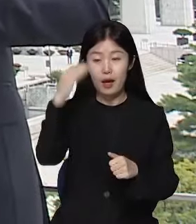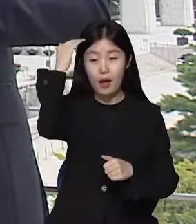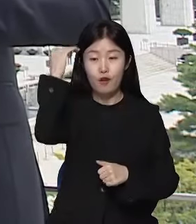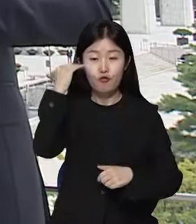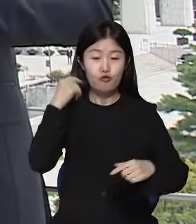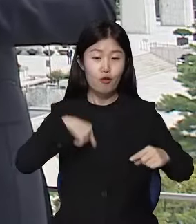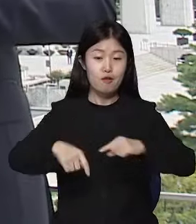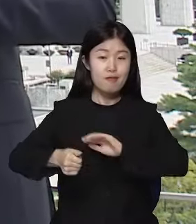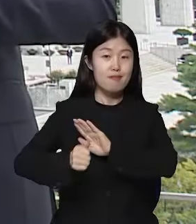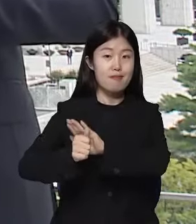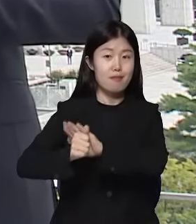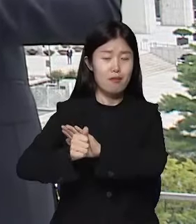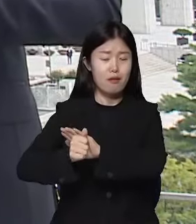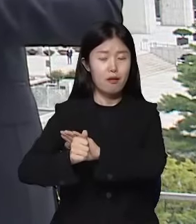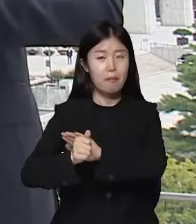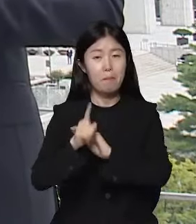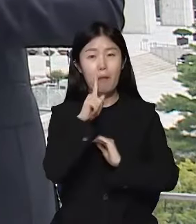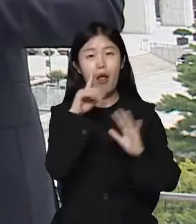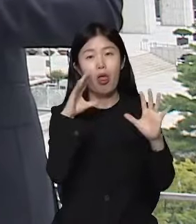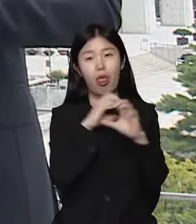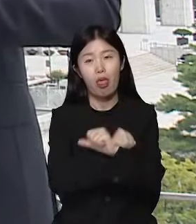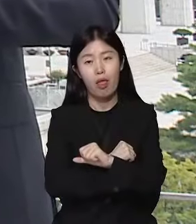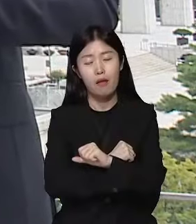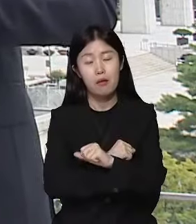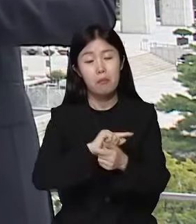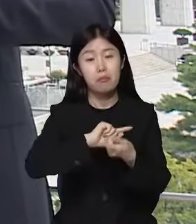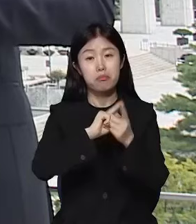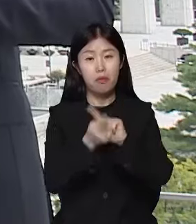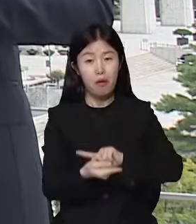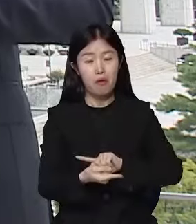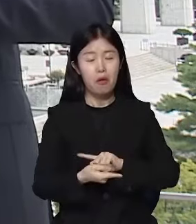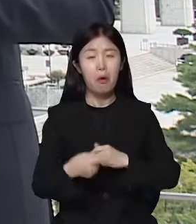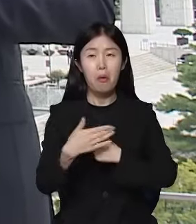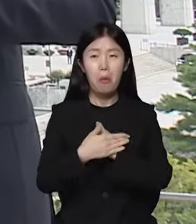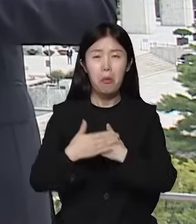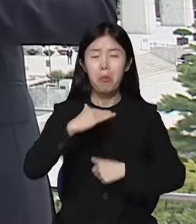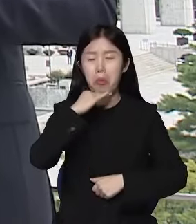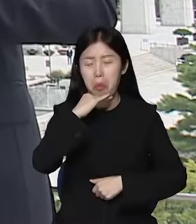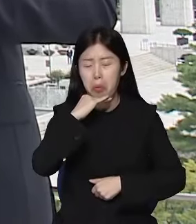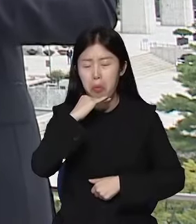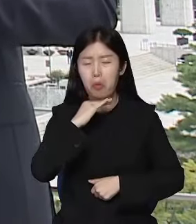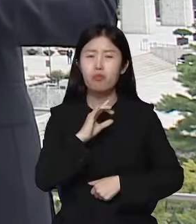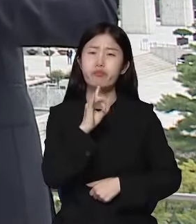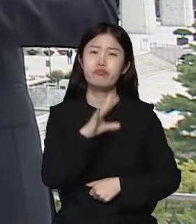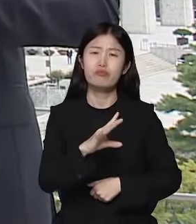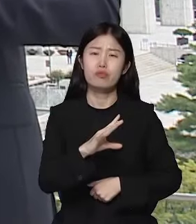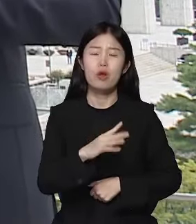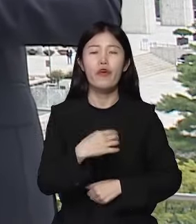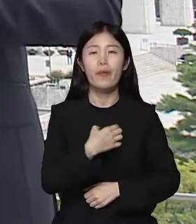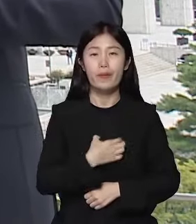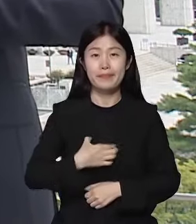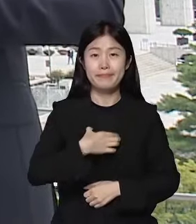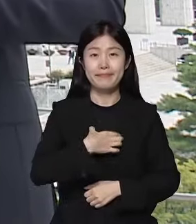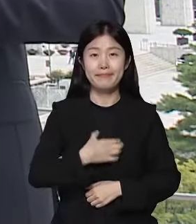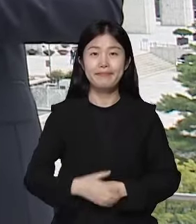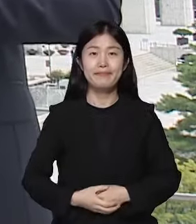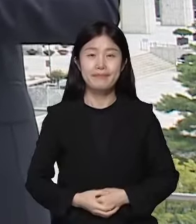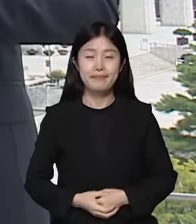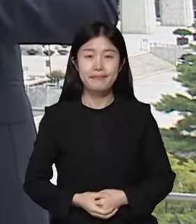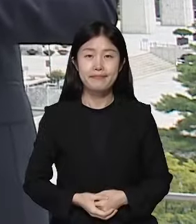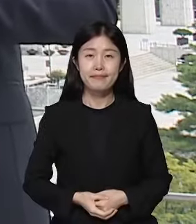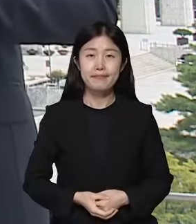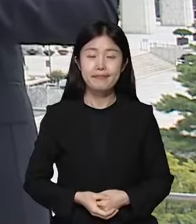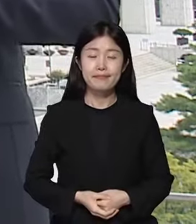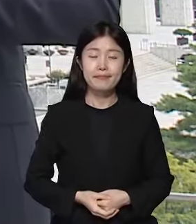옛말로 사라지고 정치권의 수혜나 배려를 받는 대상으로 전락하는 것 아니냐는 위기감이 커지고 있습니다.